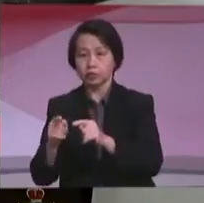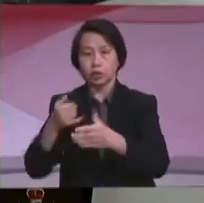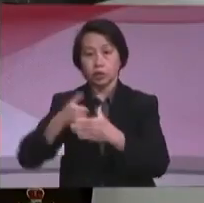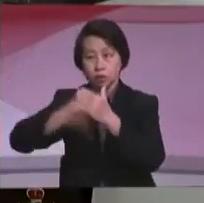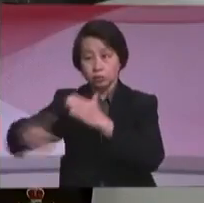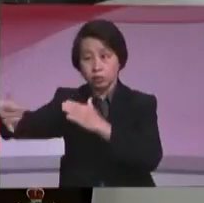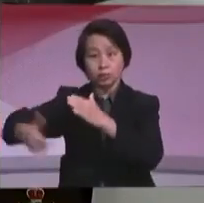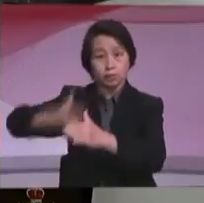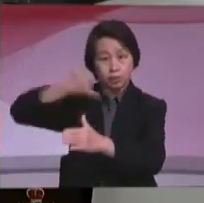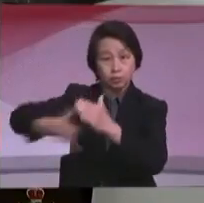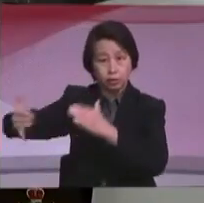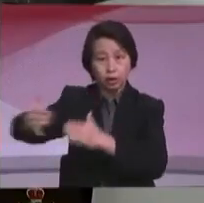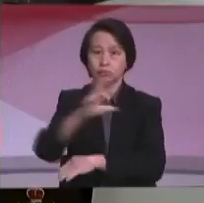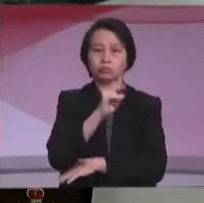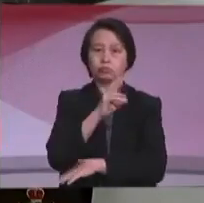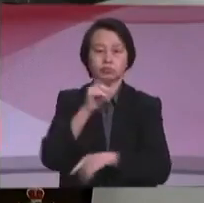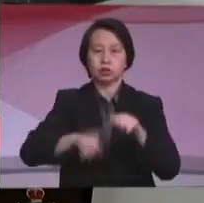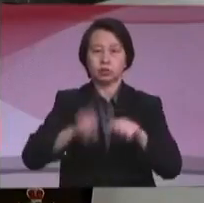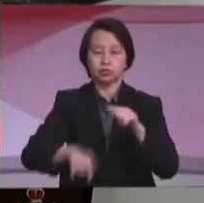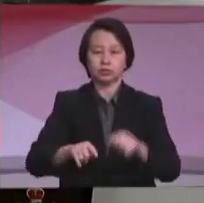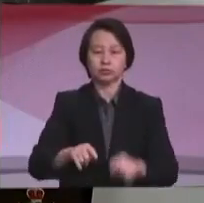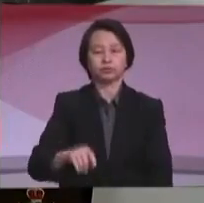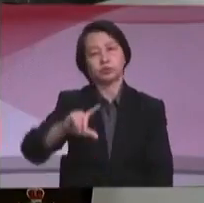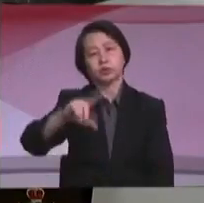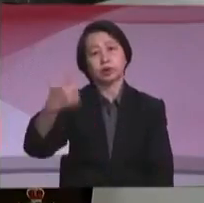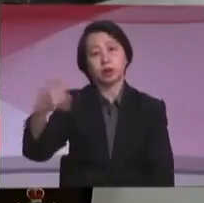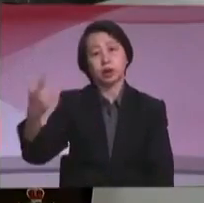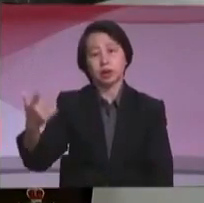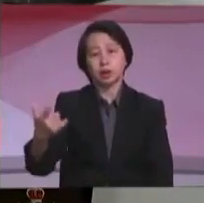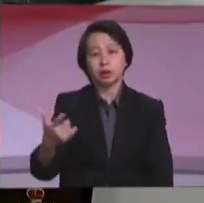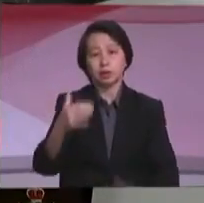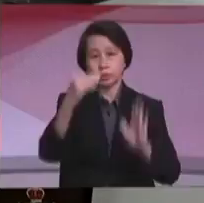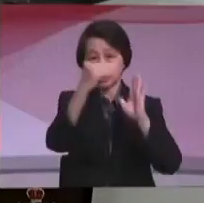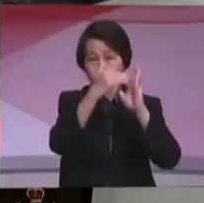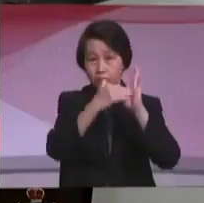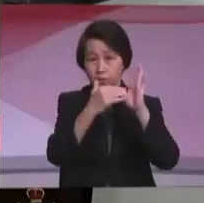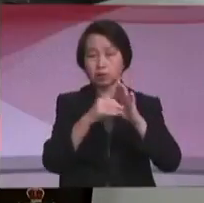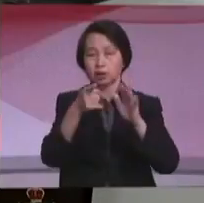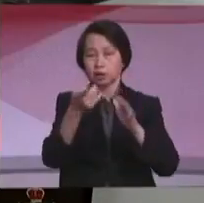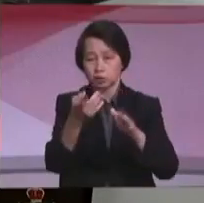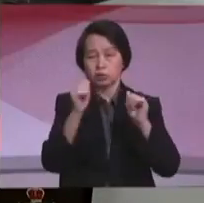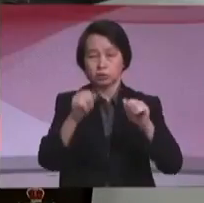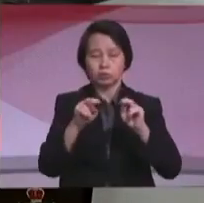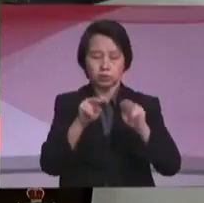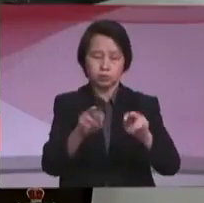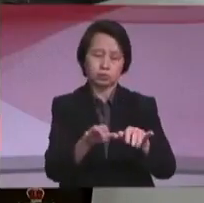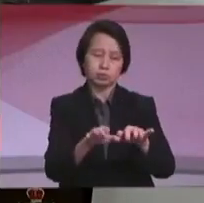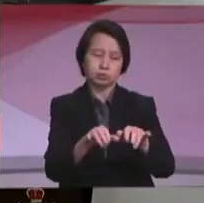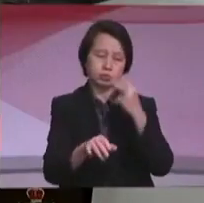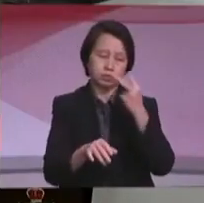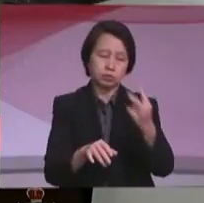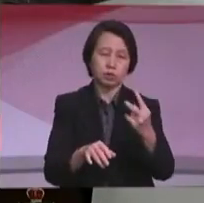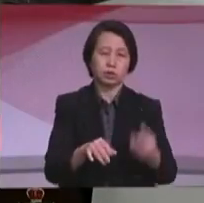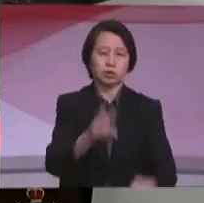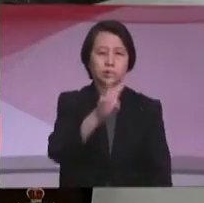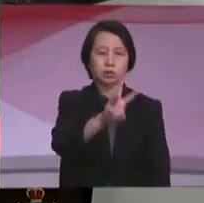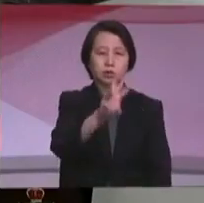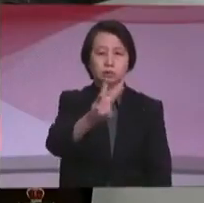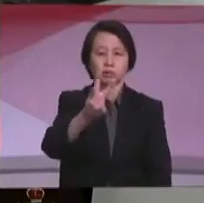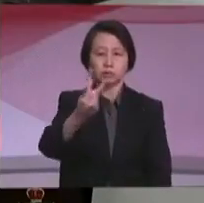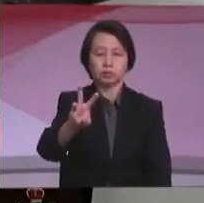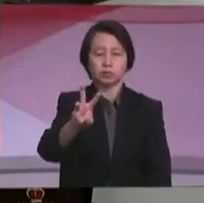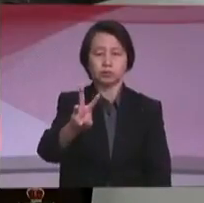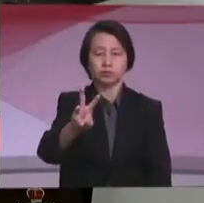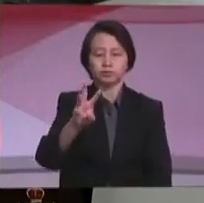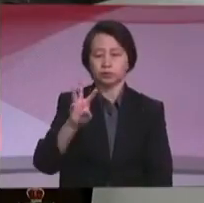masuk. Jadi yang lain-lain secara detailnya boleh juga melihat, merujuk kepada laman